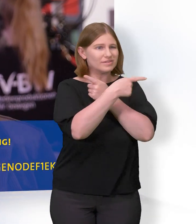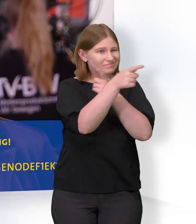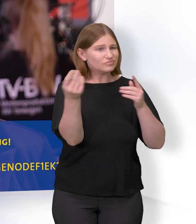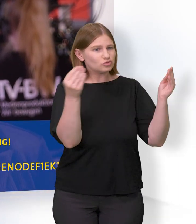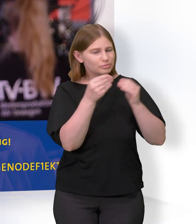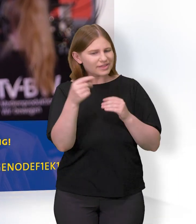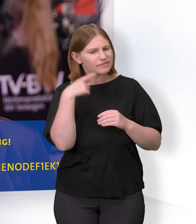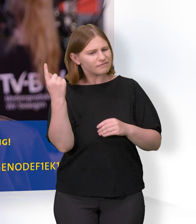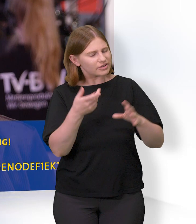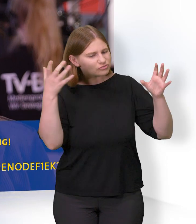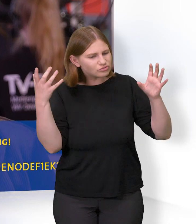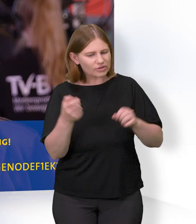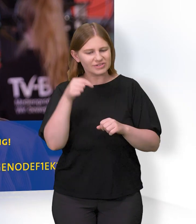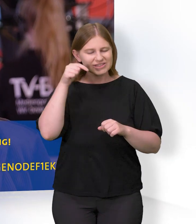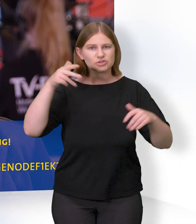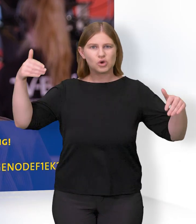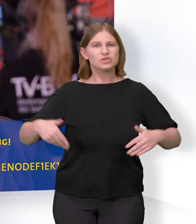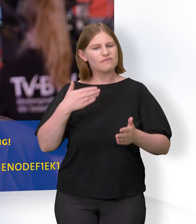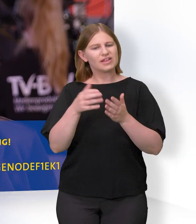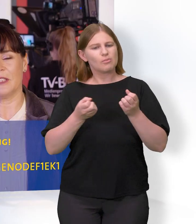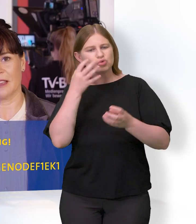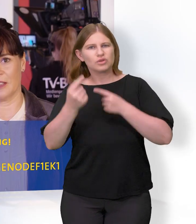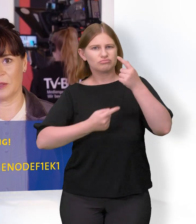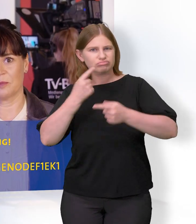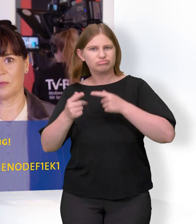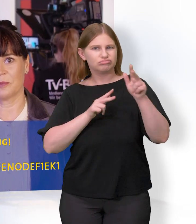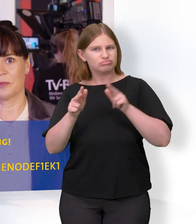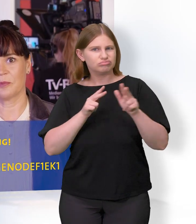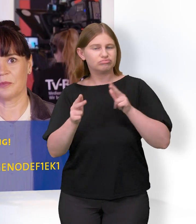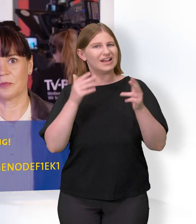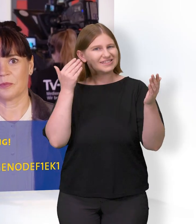Spende macht es möglich, dass dieser Gottesdienst stattfinden kann.